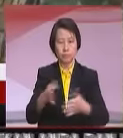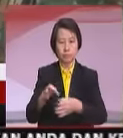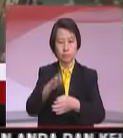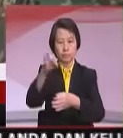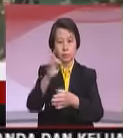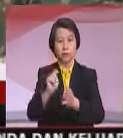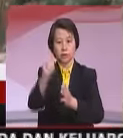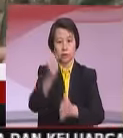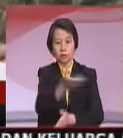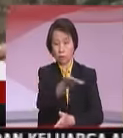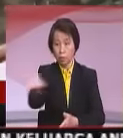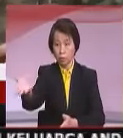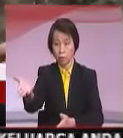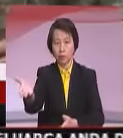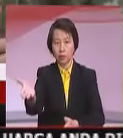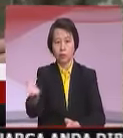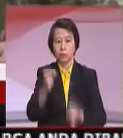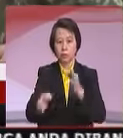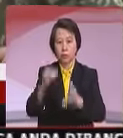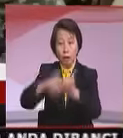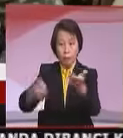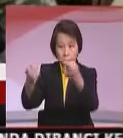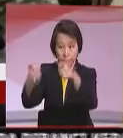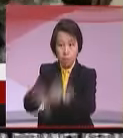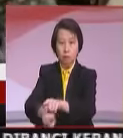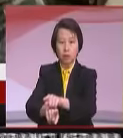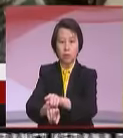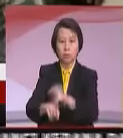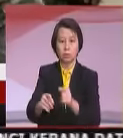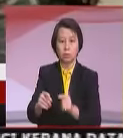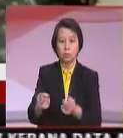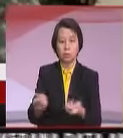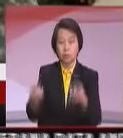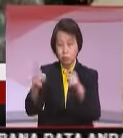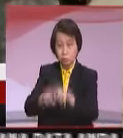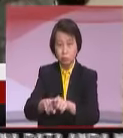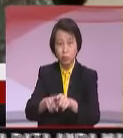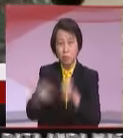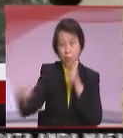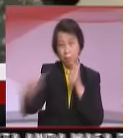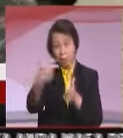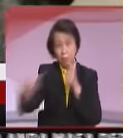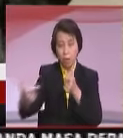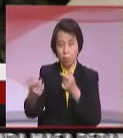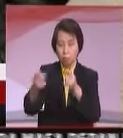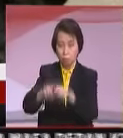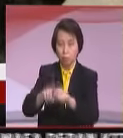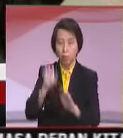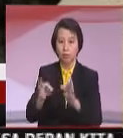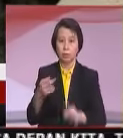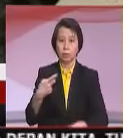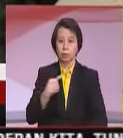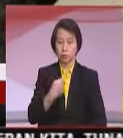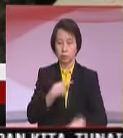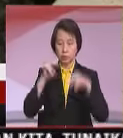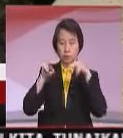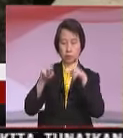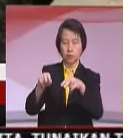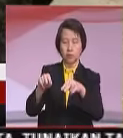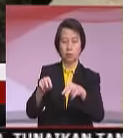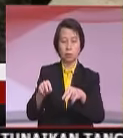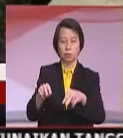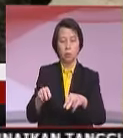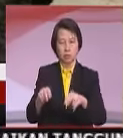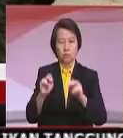tinggi. Dia tidak gentar walaupun apa yang berlaku. Insiden tu berlaku, kita melihat dia